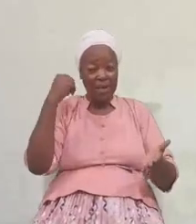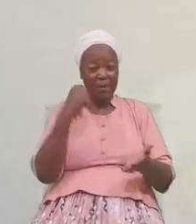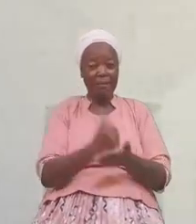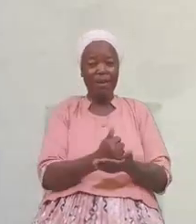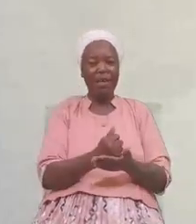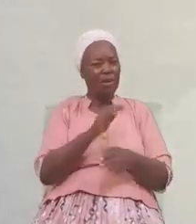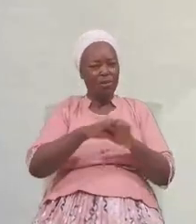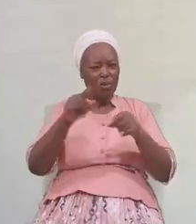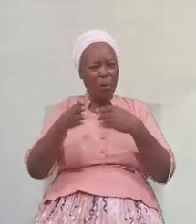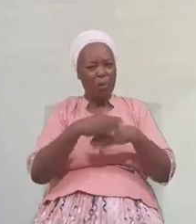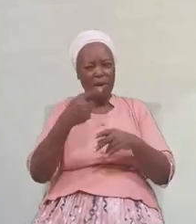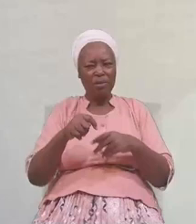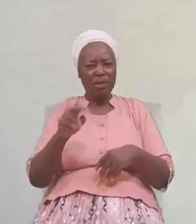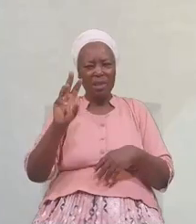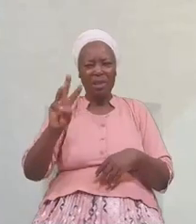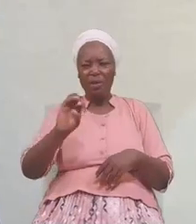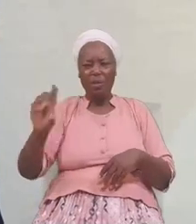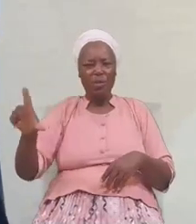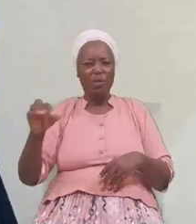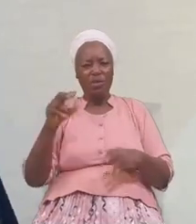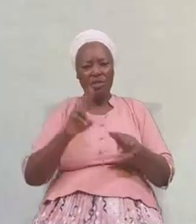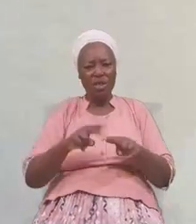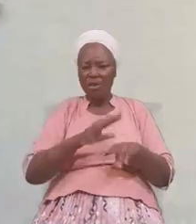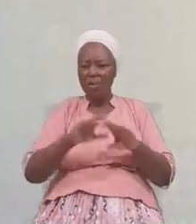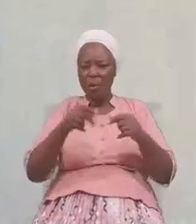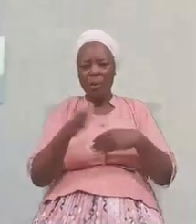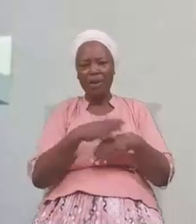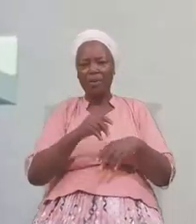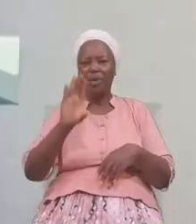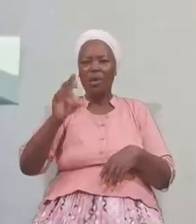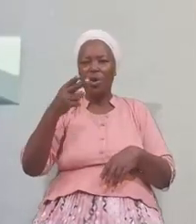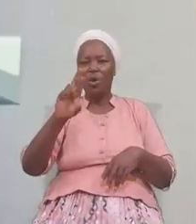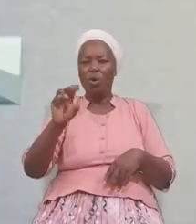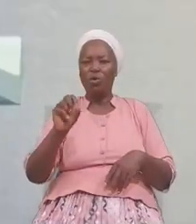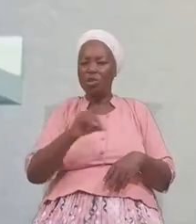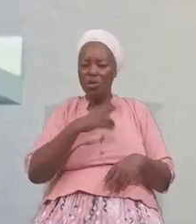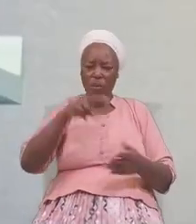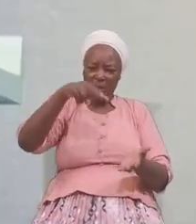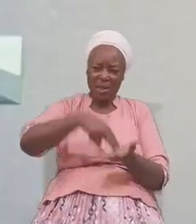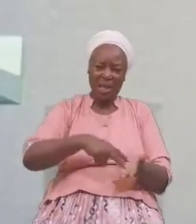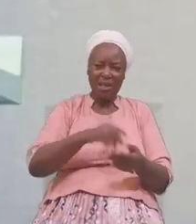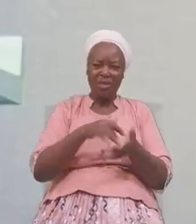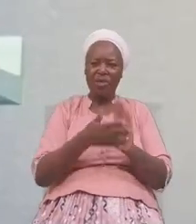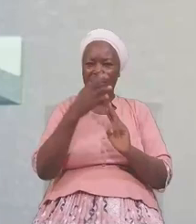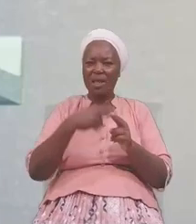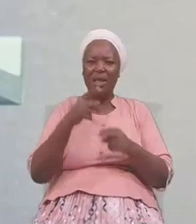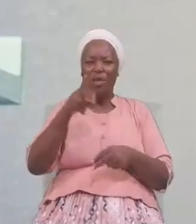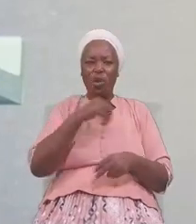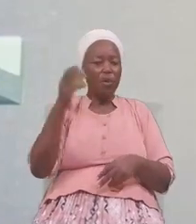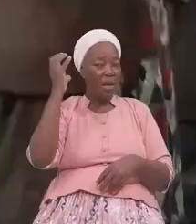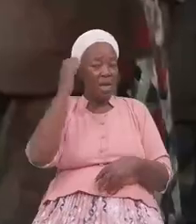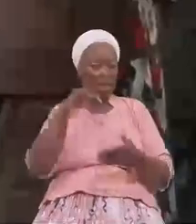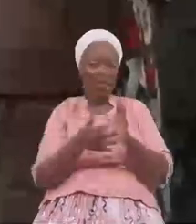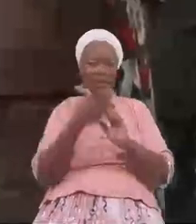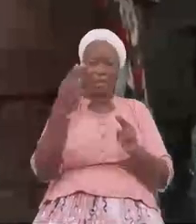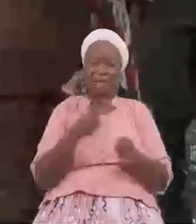dans le fauteuil roulant. Ne retourne pas vers les béquilles. Tu vas te lever. Tu vas entendre. Tu